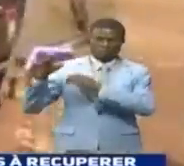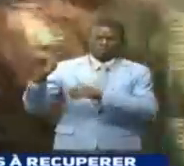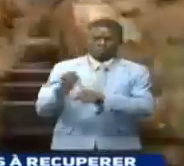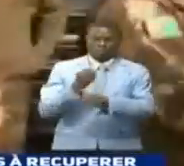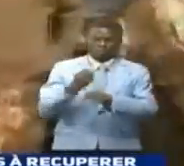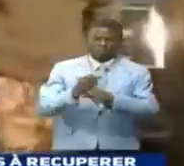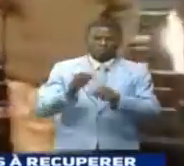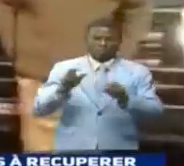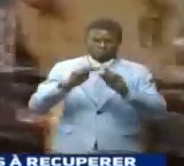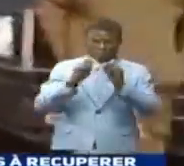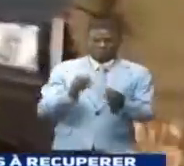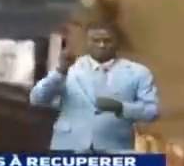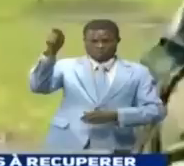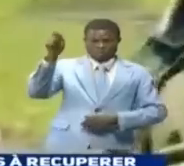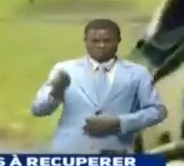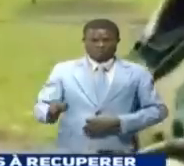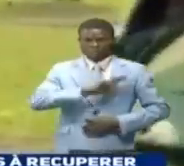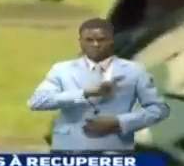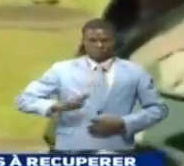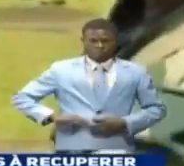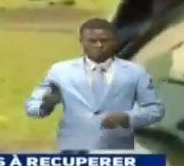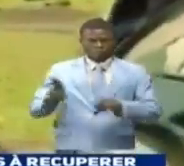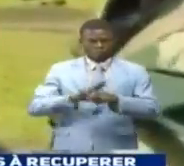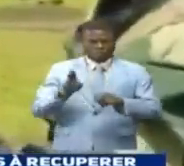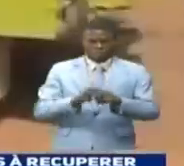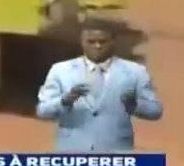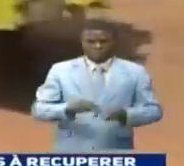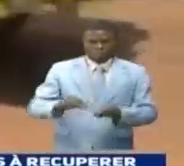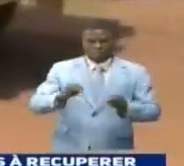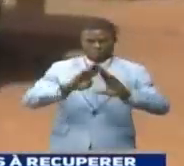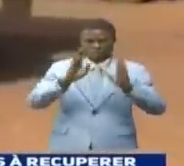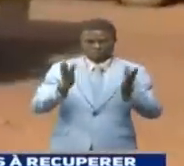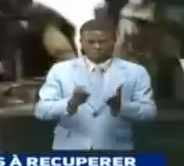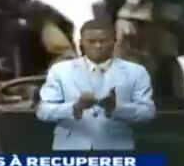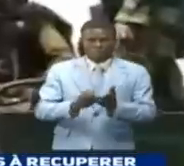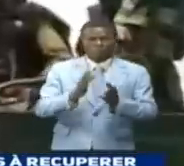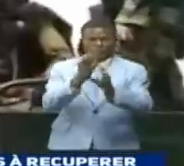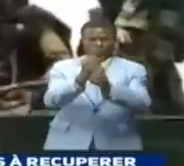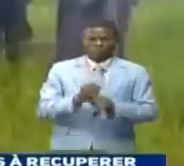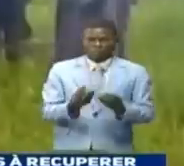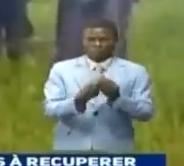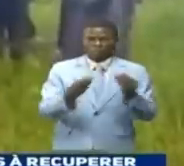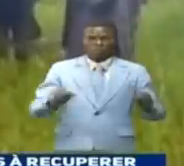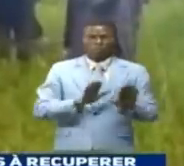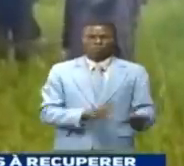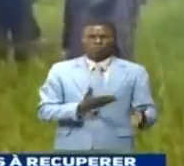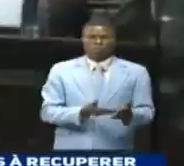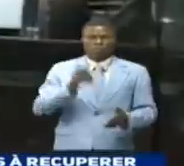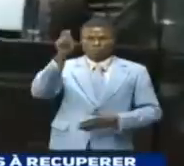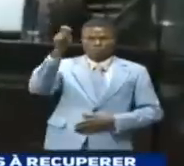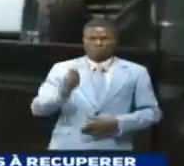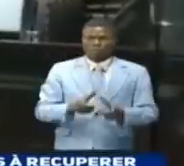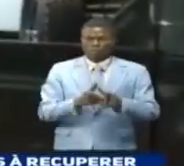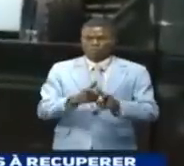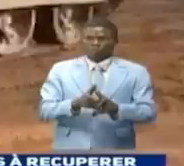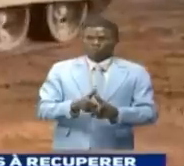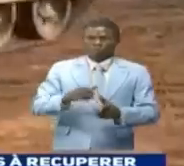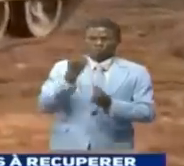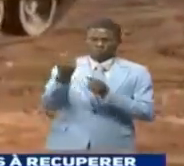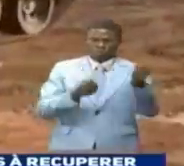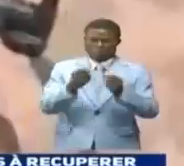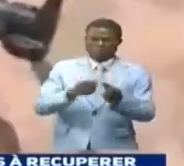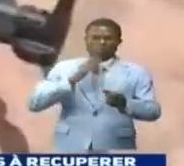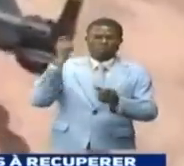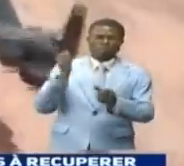staff, les forces régulières utilisent tout l'arsenal à leur possession pour obtenir les résultats attendus. L'armement lourd, le pick-up, le